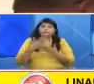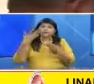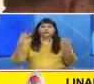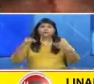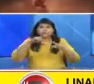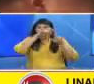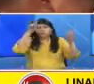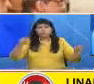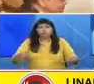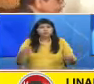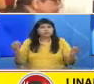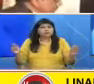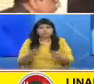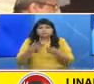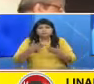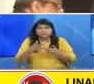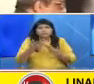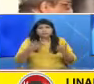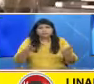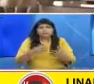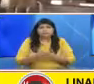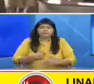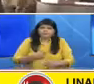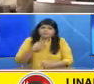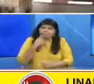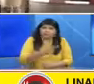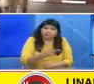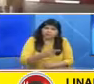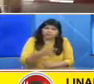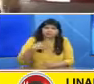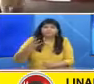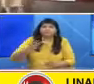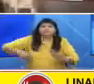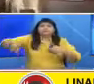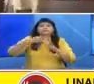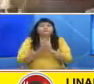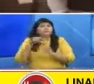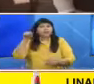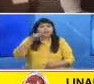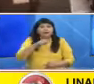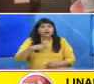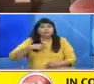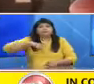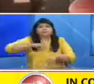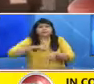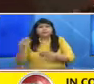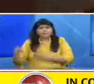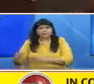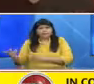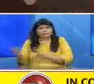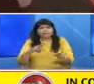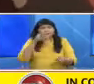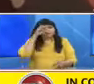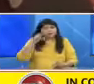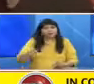का उद्घाटन किया था। मेरा आपसे जरूर आग्रह है कि आप भी आने वाले समय में